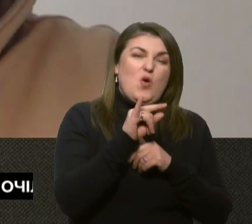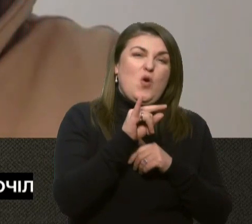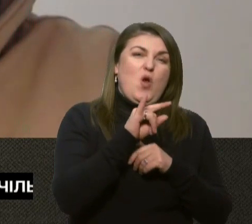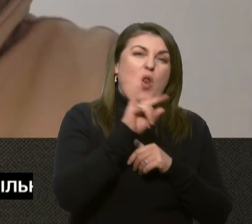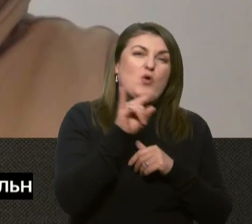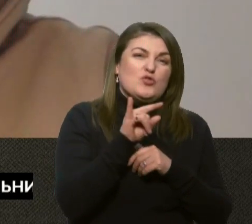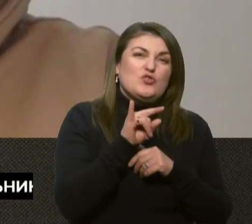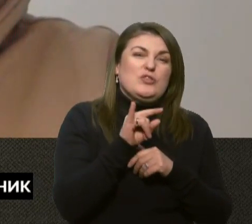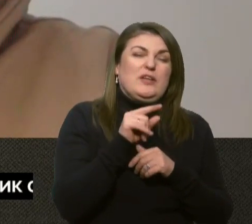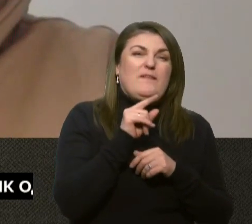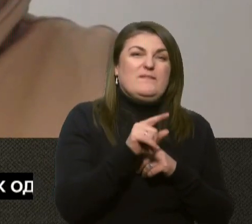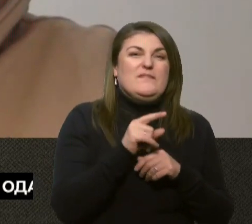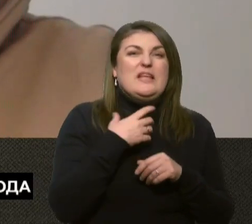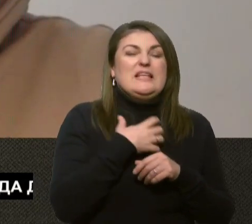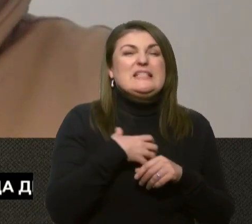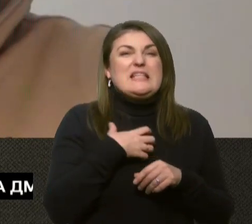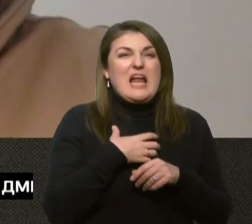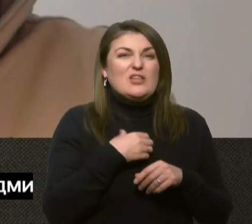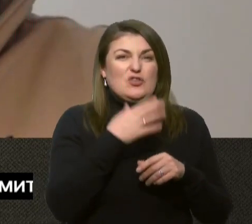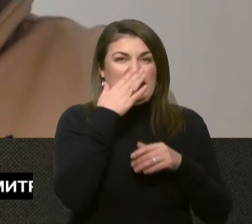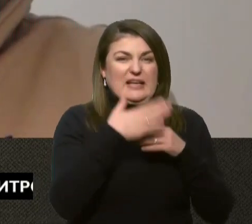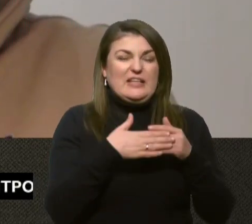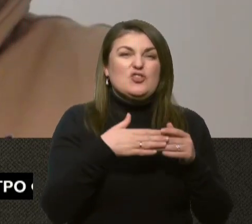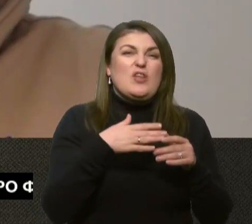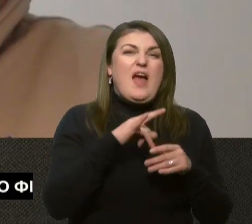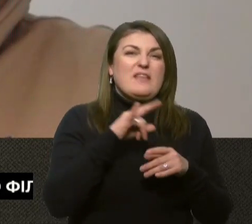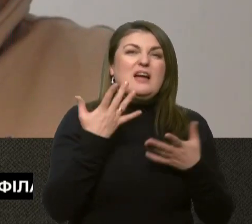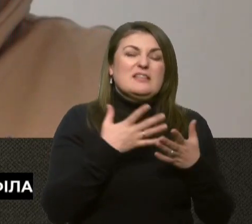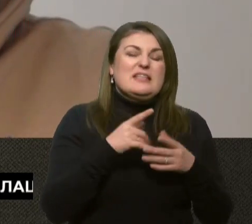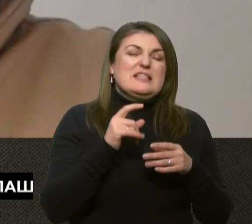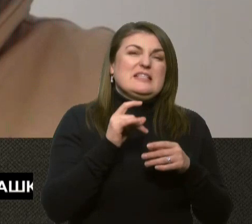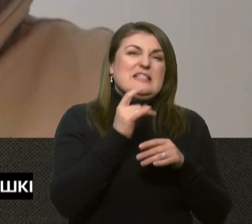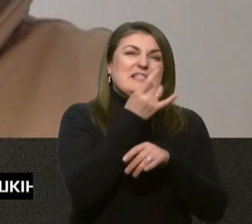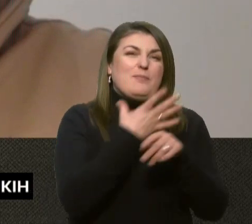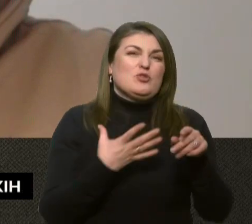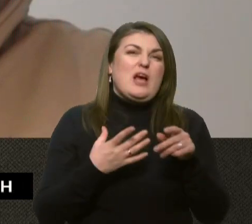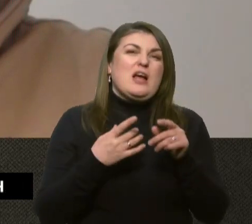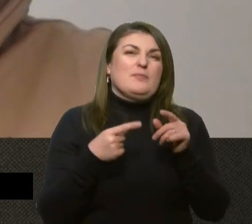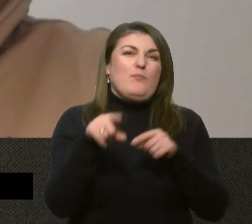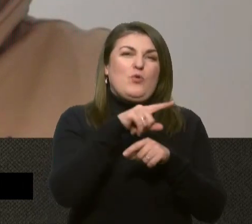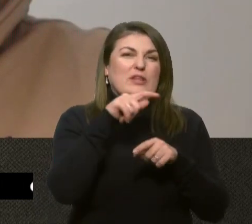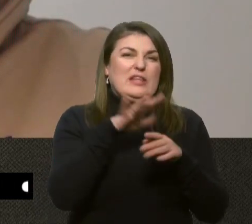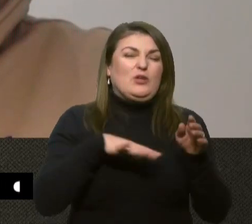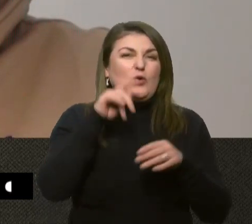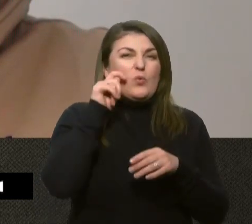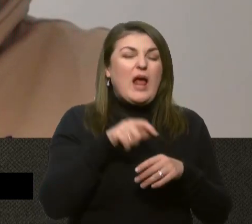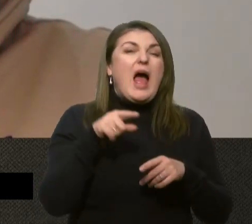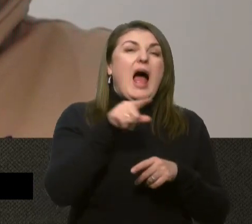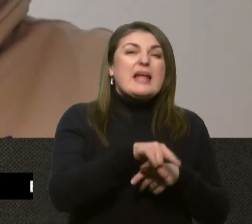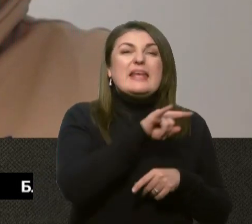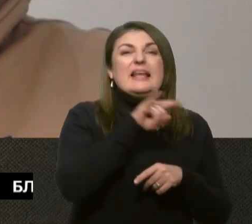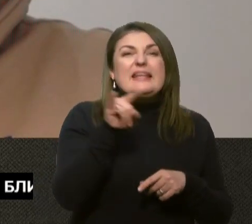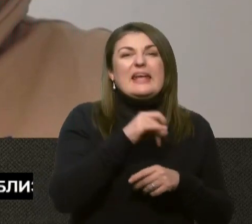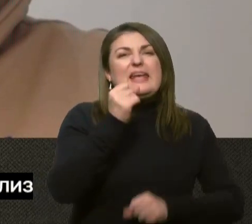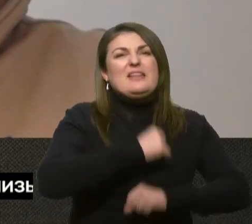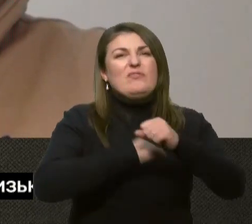ну, стратегічної і тактичної авіації, які запускають ракети по території України. Анатолія, а ті літаки,